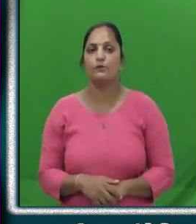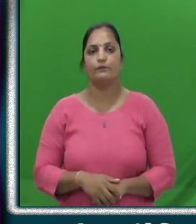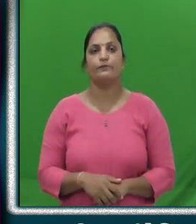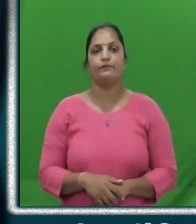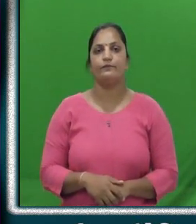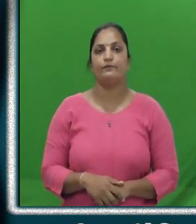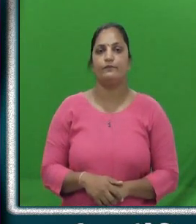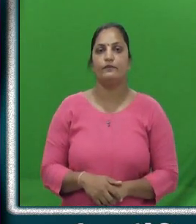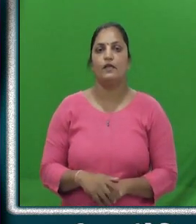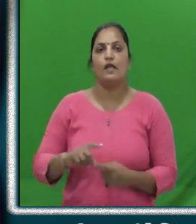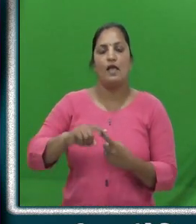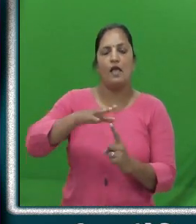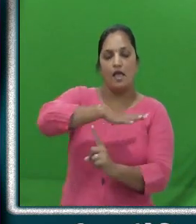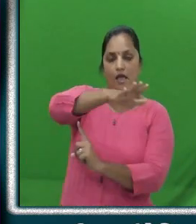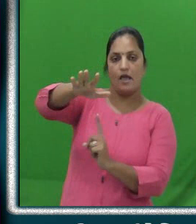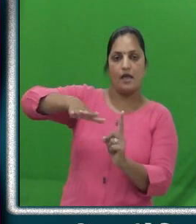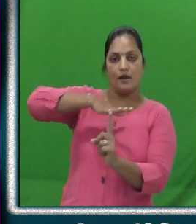છે?